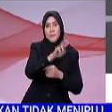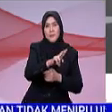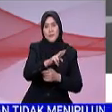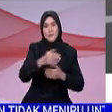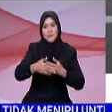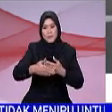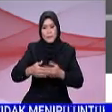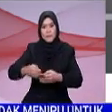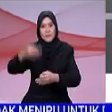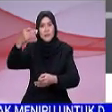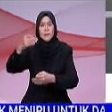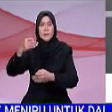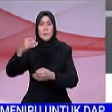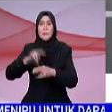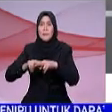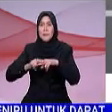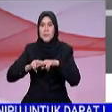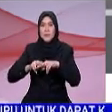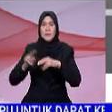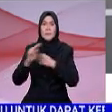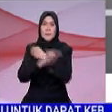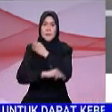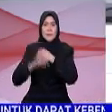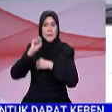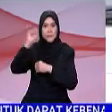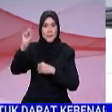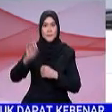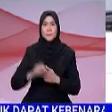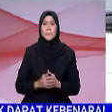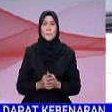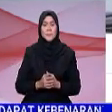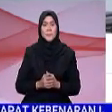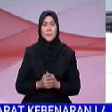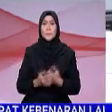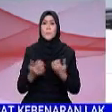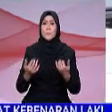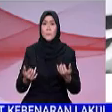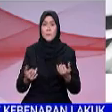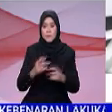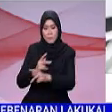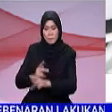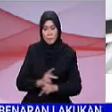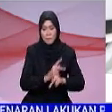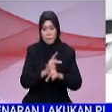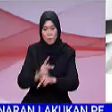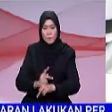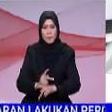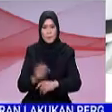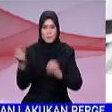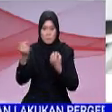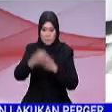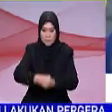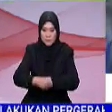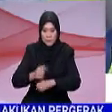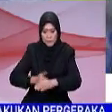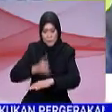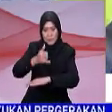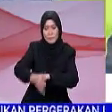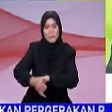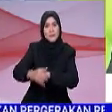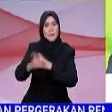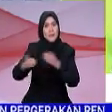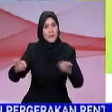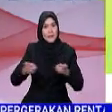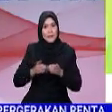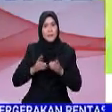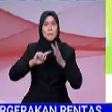kuarters Jabatan Kereta Api Negeri Sabah. Dan untuk sepanjang kawalan pergerakan rentas daerah ini di seluruh negeri